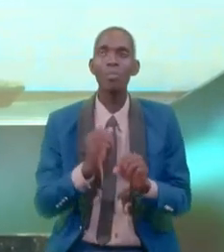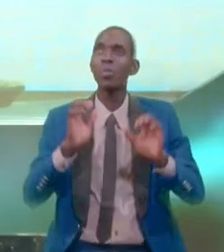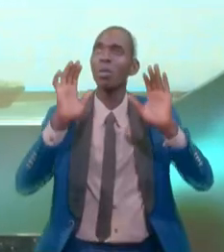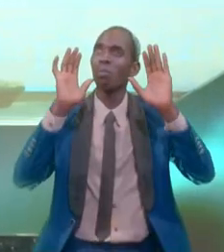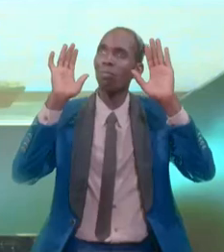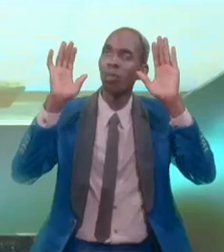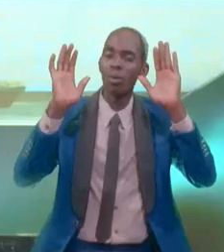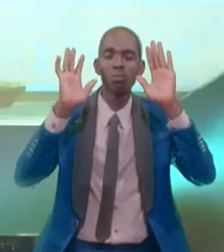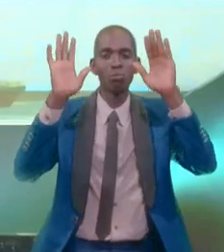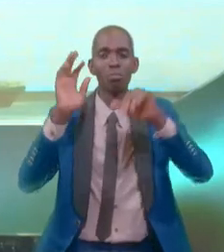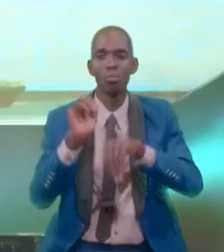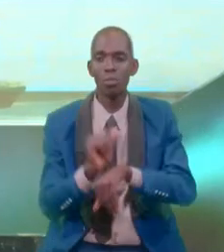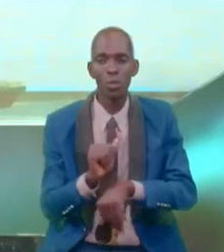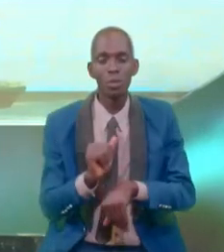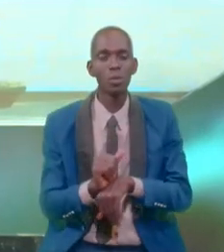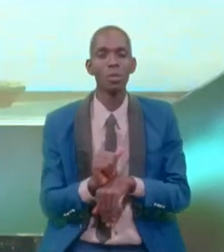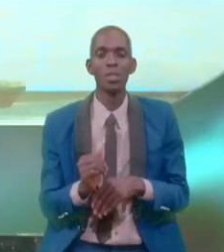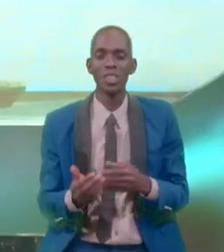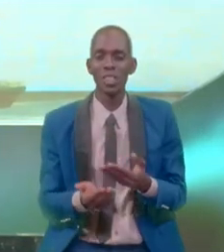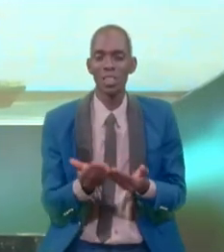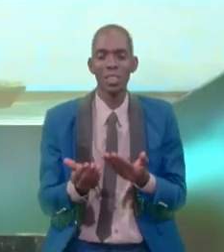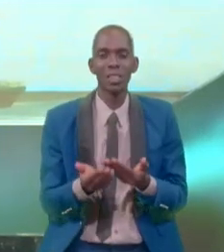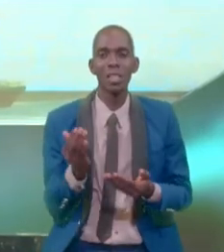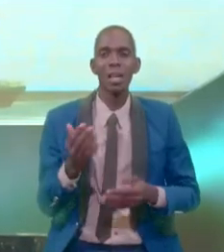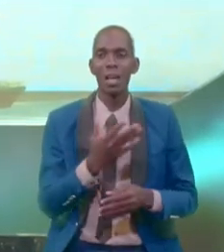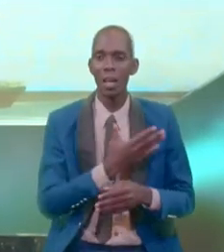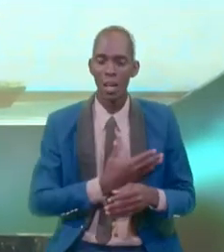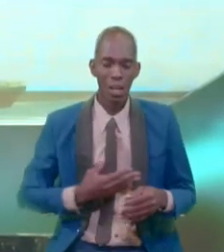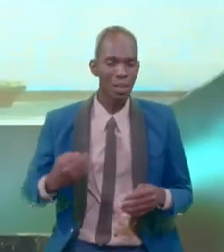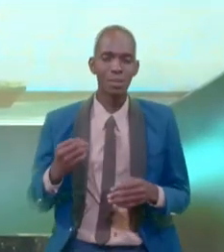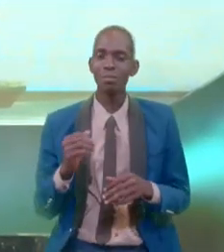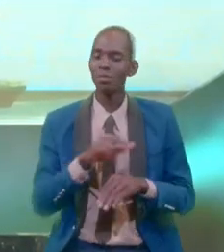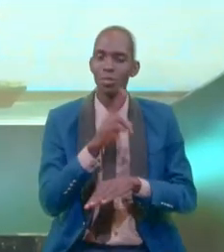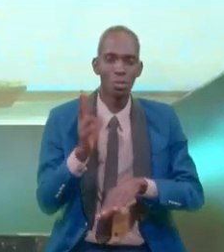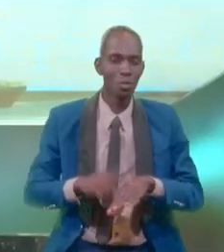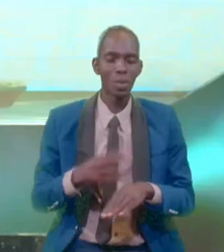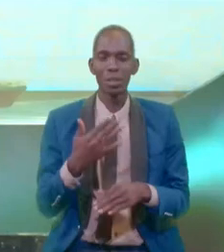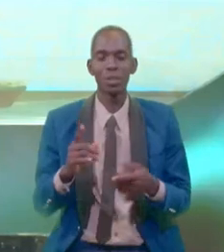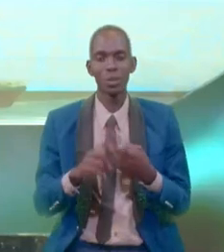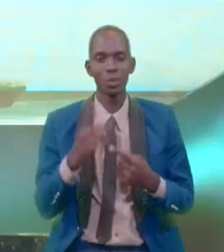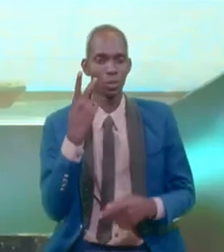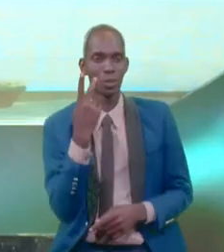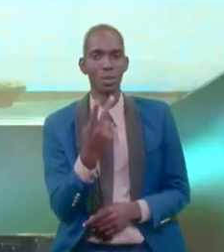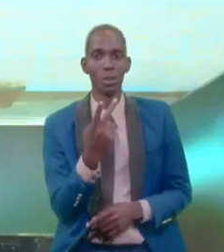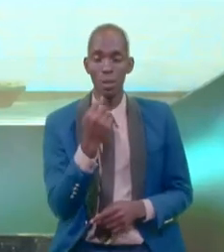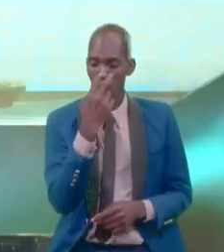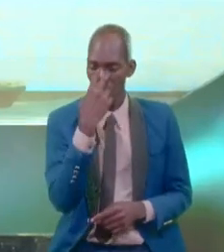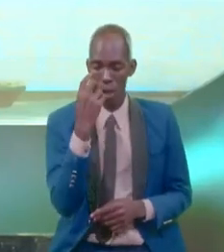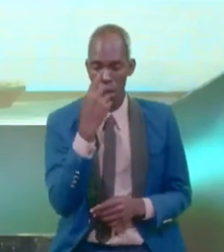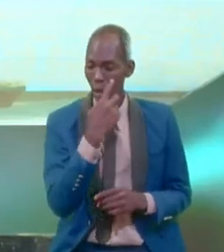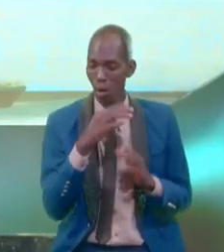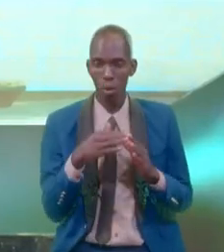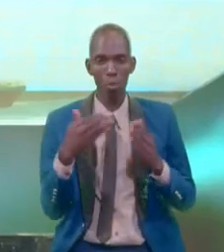a fait des miracles et des signes, des prodiges, des choses au quotidien.